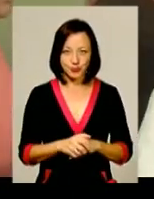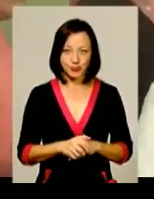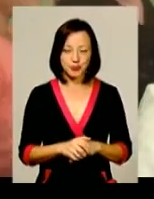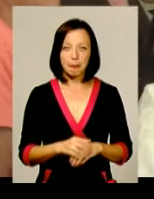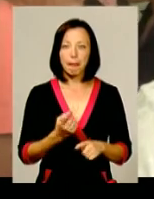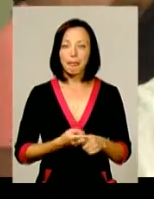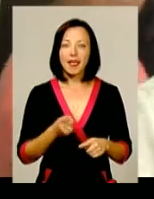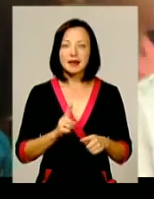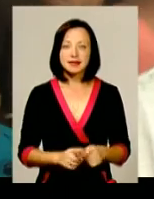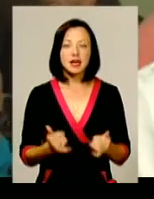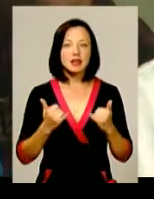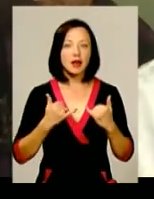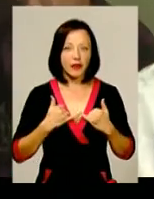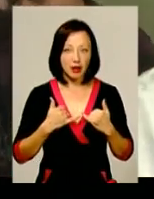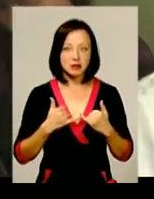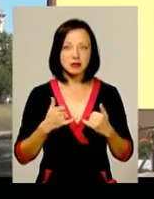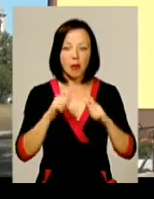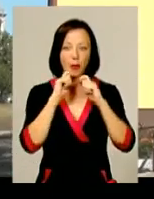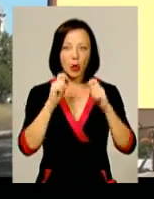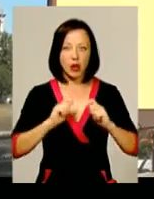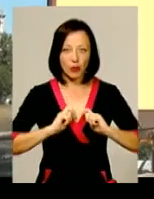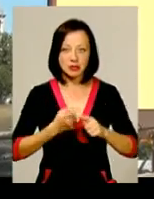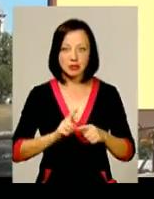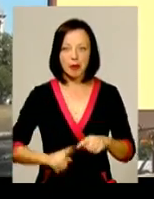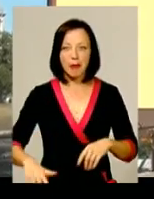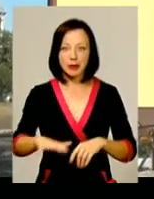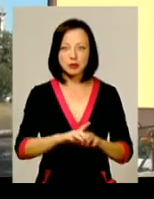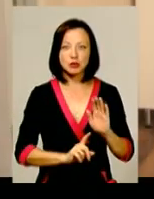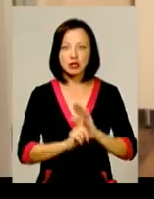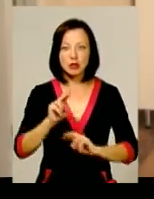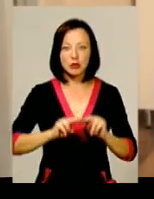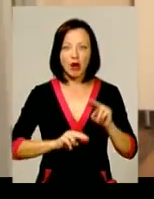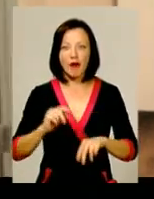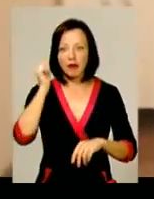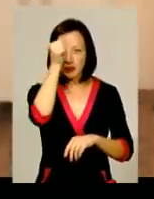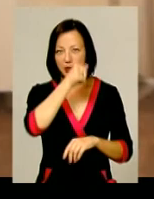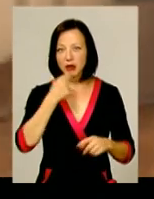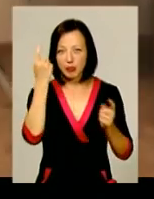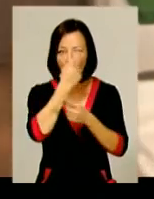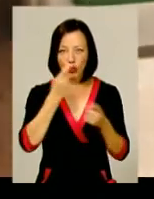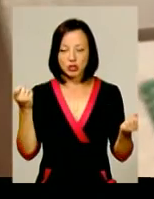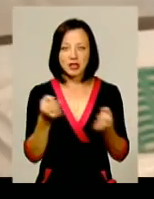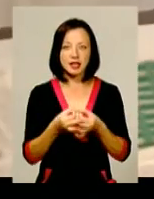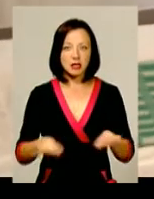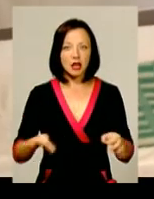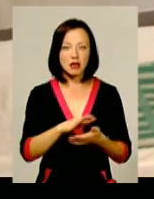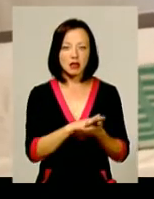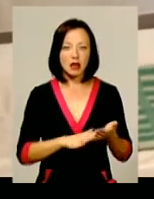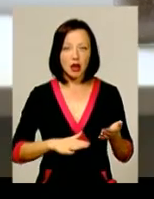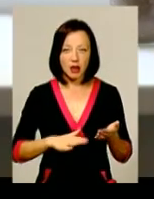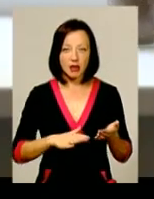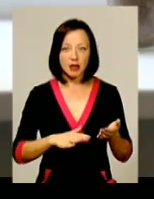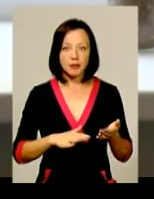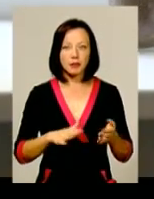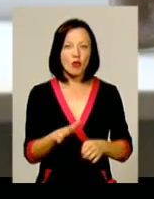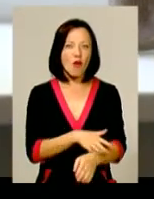для нас якби подарунок. Це приміщення почали зводити у рік проголошення незалежності. Далі довго нікому не